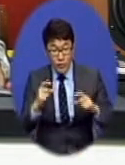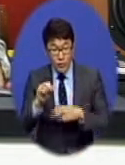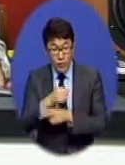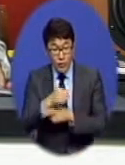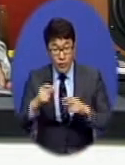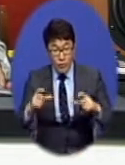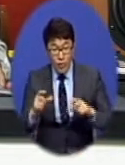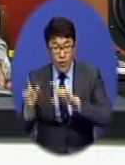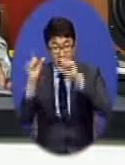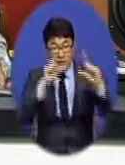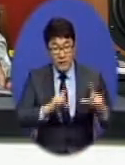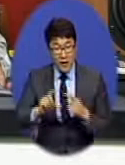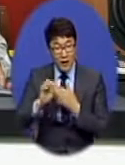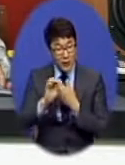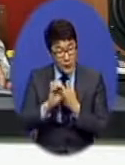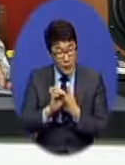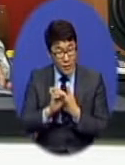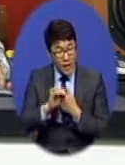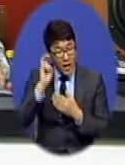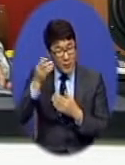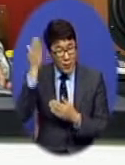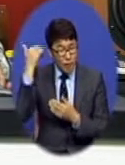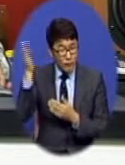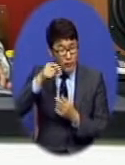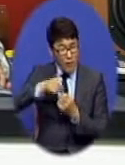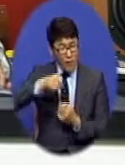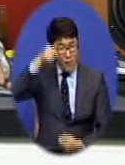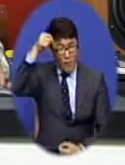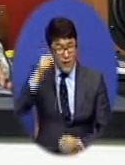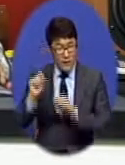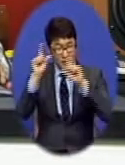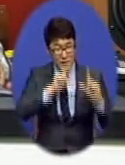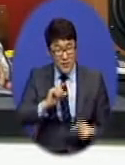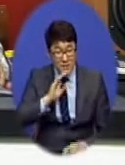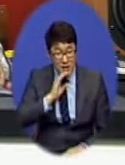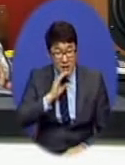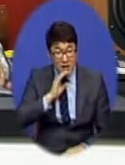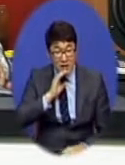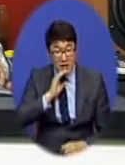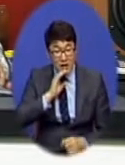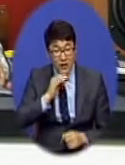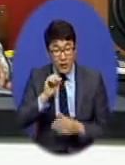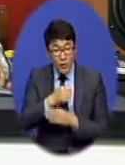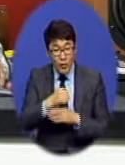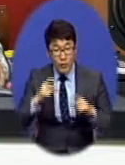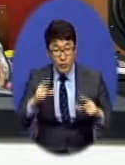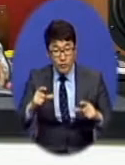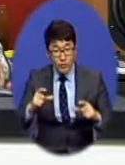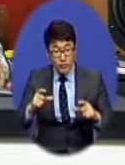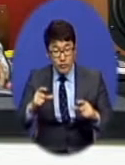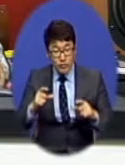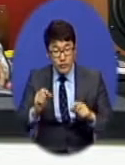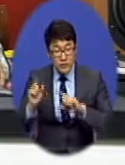종로구에 사시면은 꽤 오래 사신 것 같은데 종로구에서 네, 네. 얼마나 사셨어요? 종로구 여기